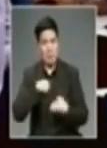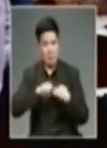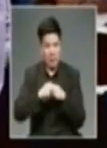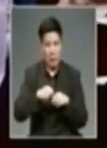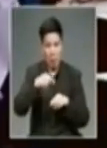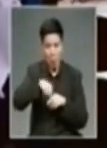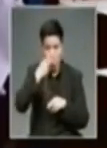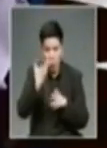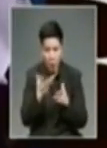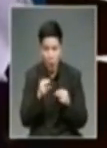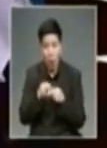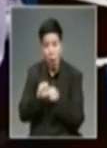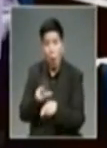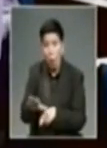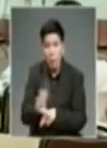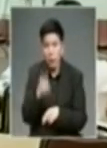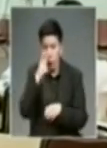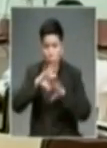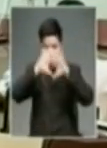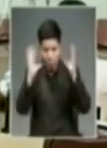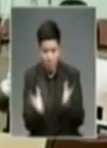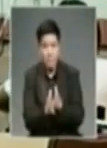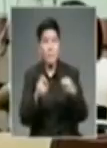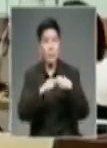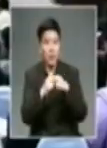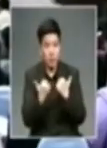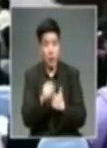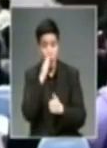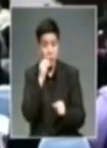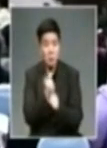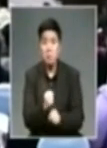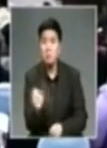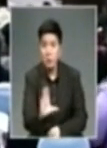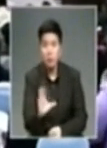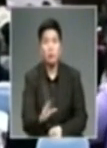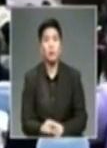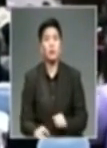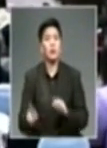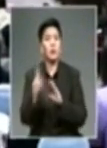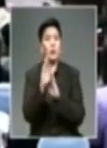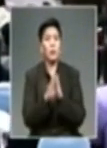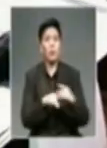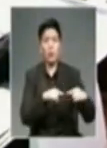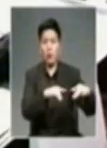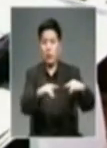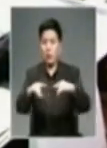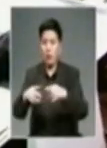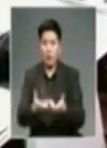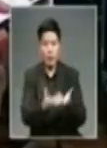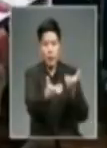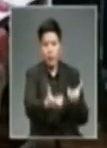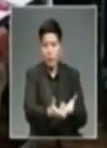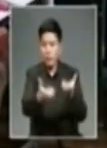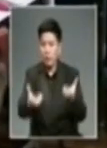พรวมไม่ใช่เฉพาะของท่านองค์กรของท่านถ้าเราไม่บูรณาการกันมันก็ไม่เป็นระบบเดียวกันต่างคนก็ต่างอยู่แยกกันทำงาน